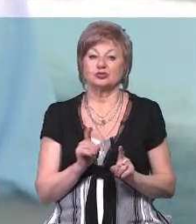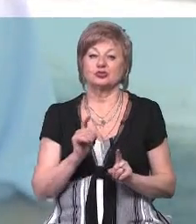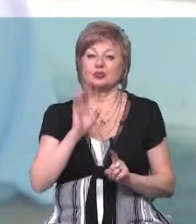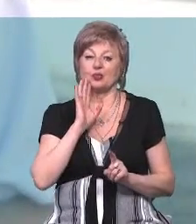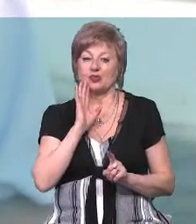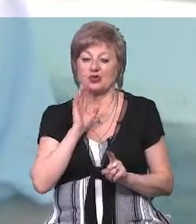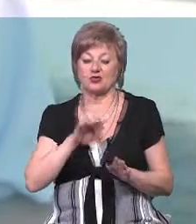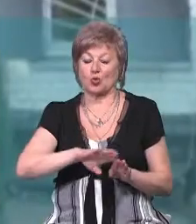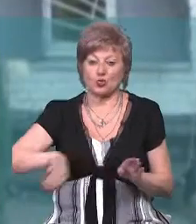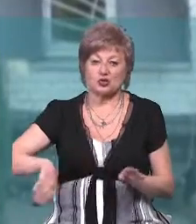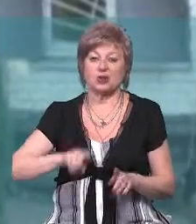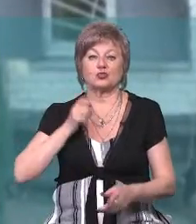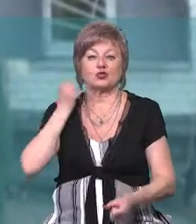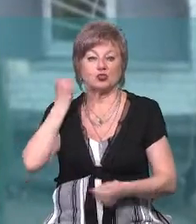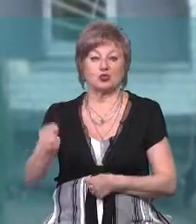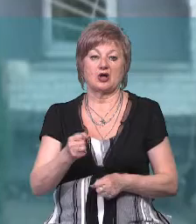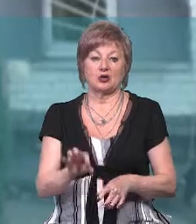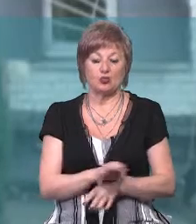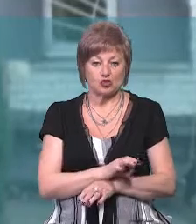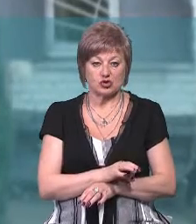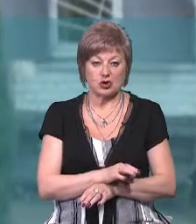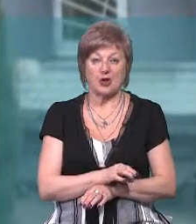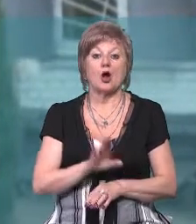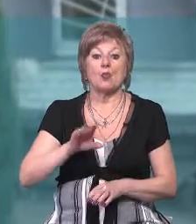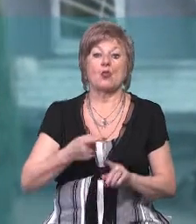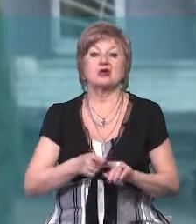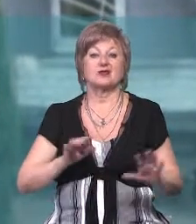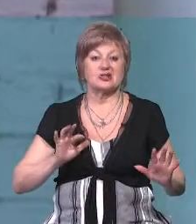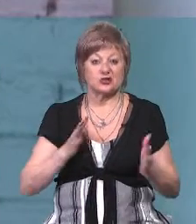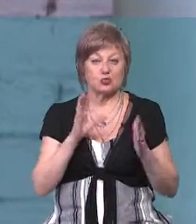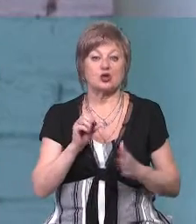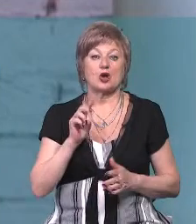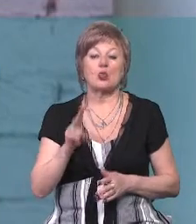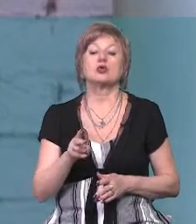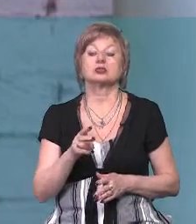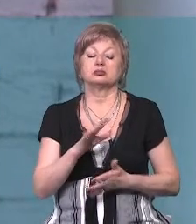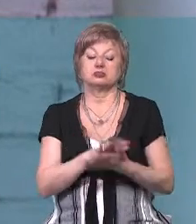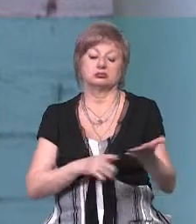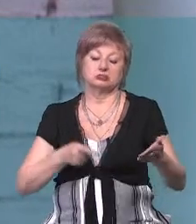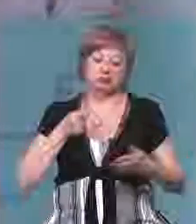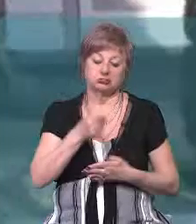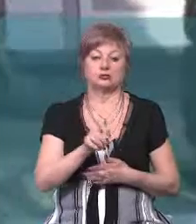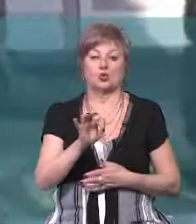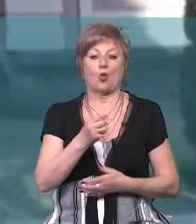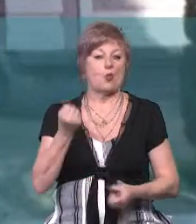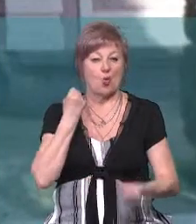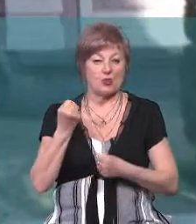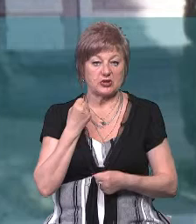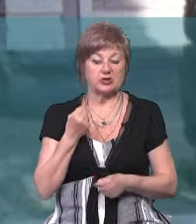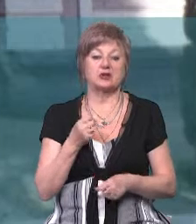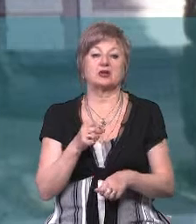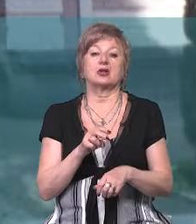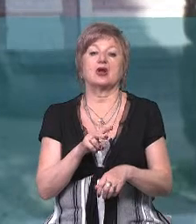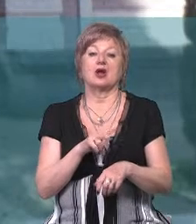Побив її чоловіка. Відразу після інциденту Андрій Ярмохін звернувся із заявою про побиття до Олександрівського